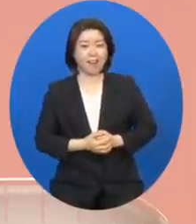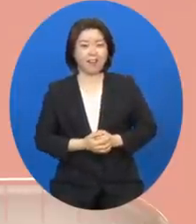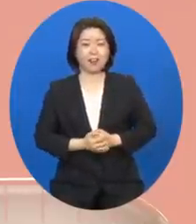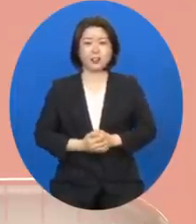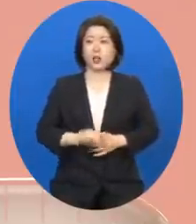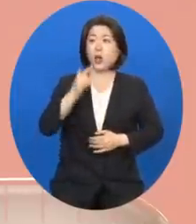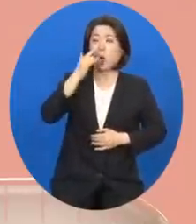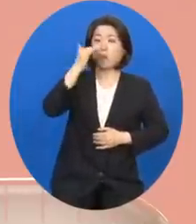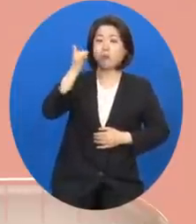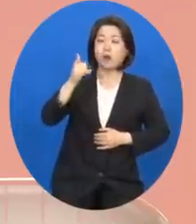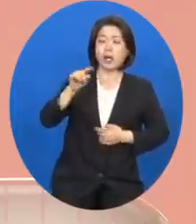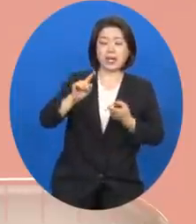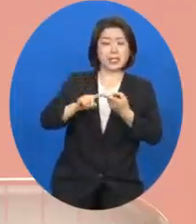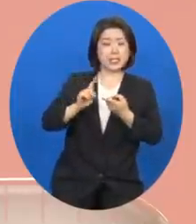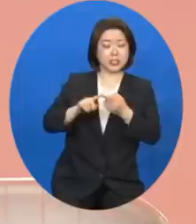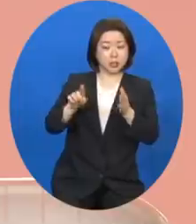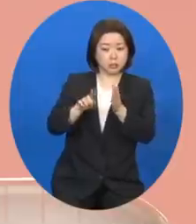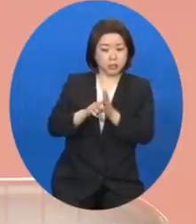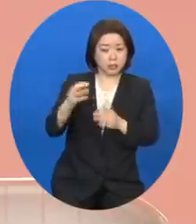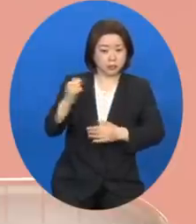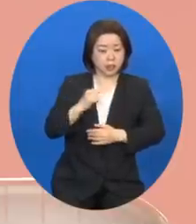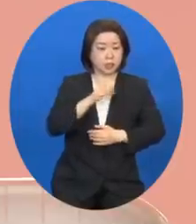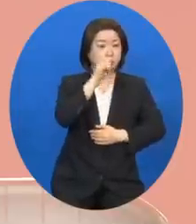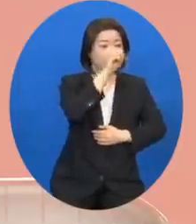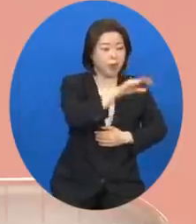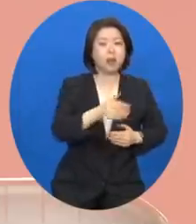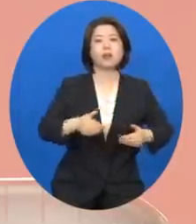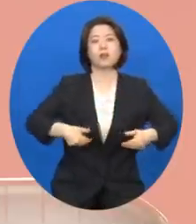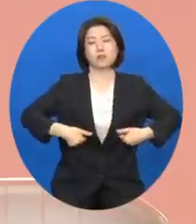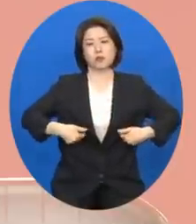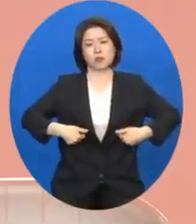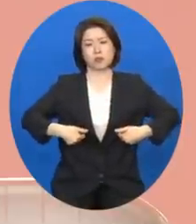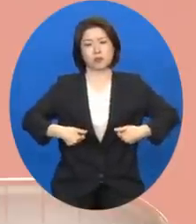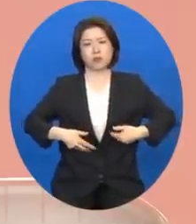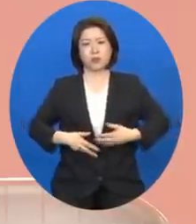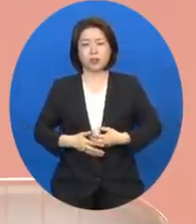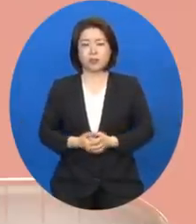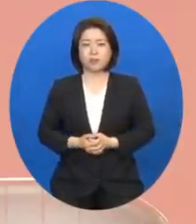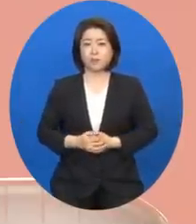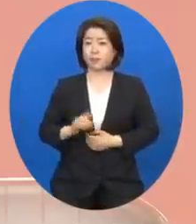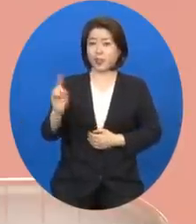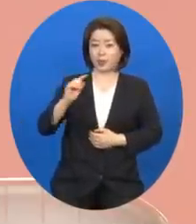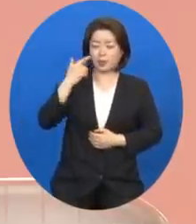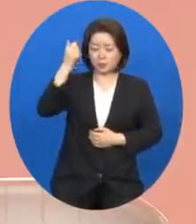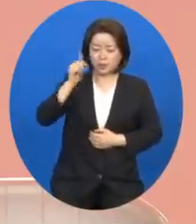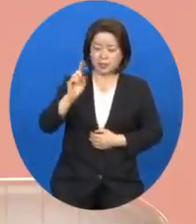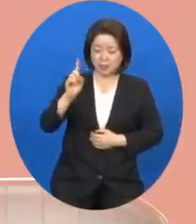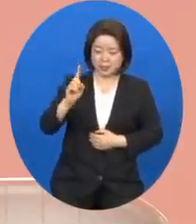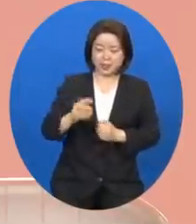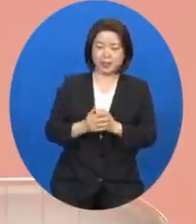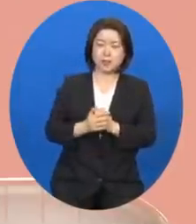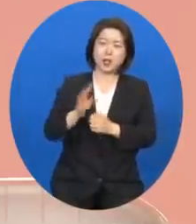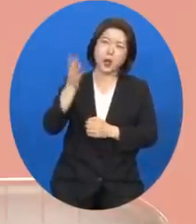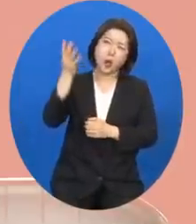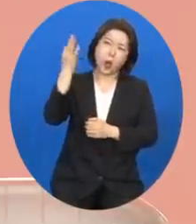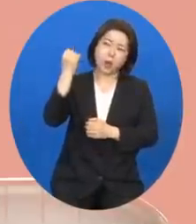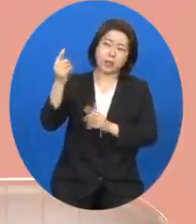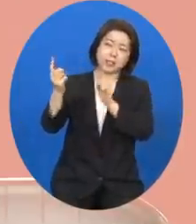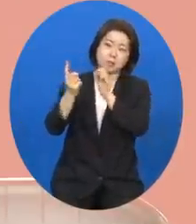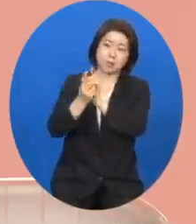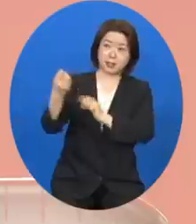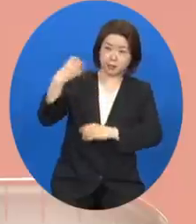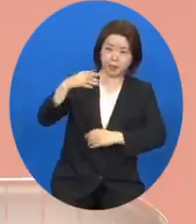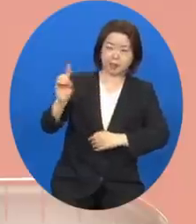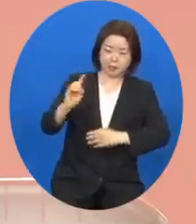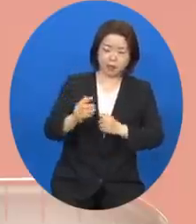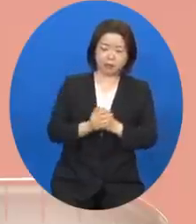부모가 그런 믿음을 가지고 말을 해줄 수 있어야 합니다. 어느 목사님 한 분이 얼마 전에 만나서 그런 말씀을